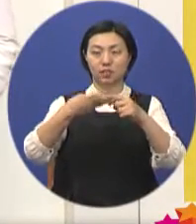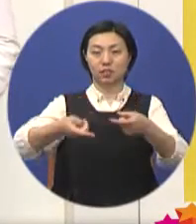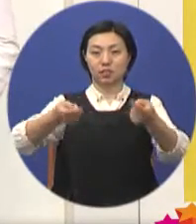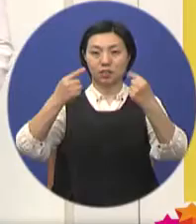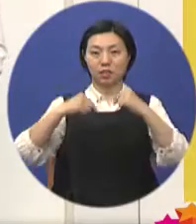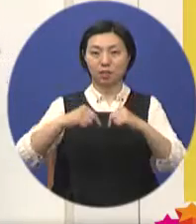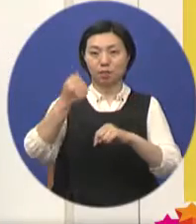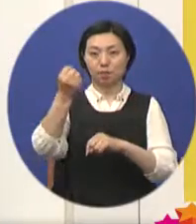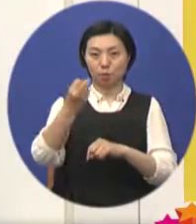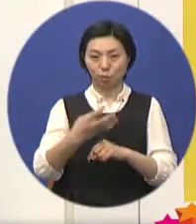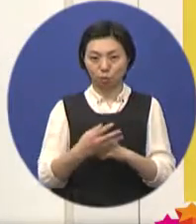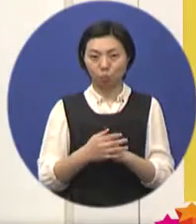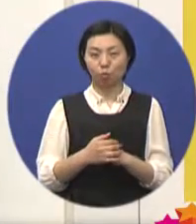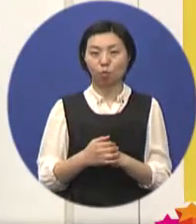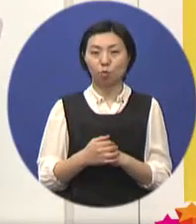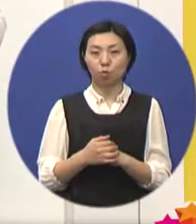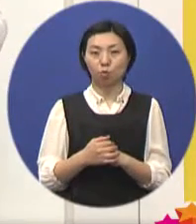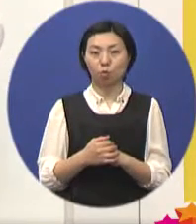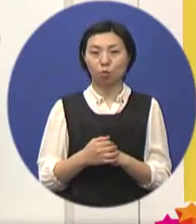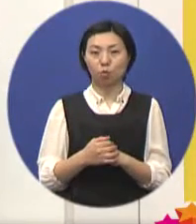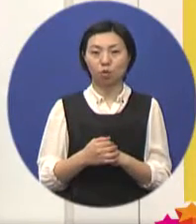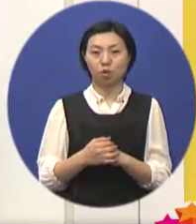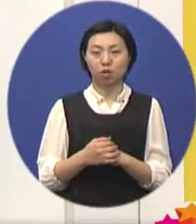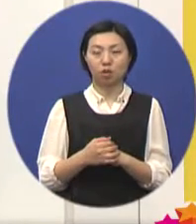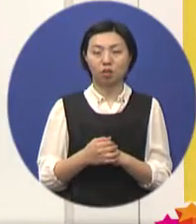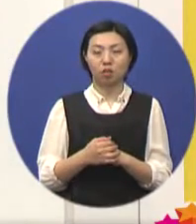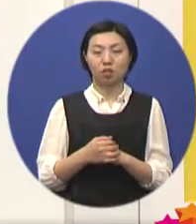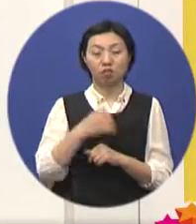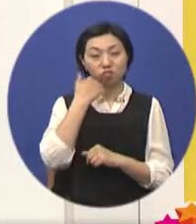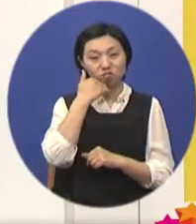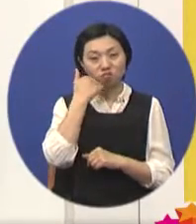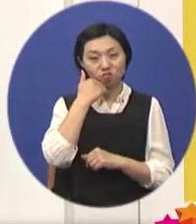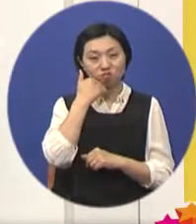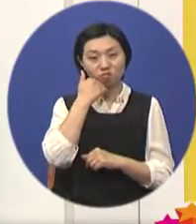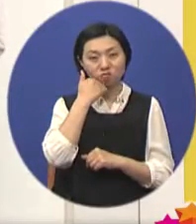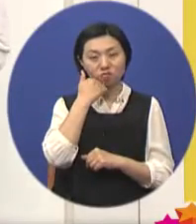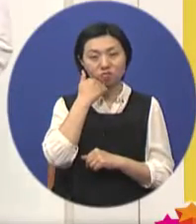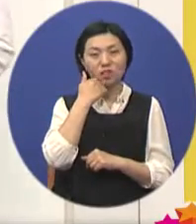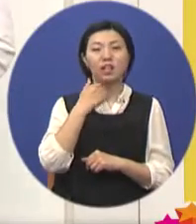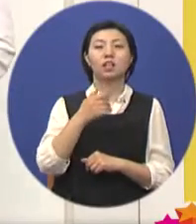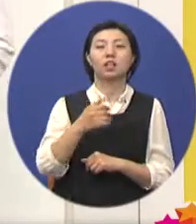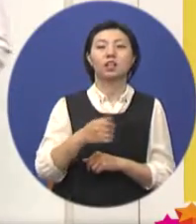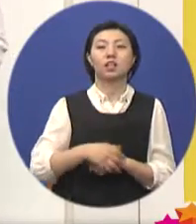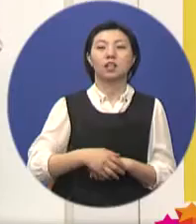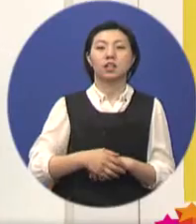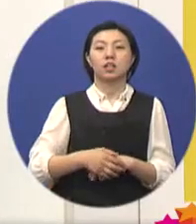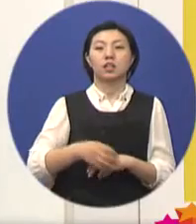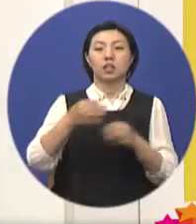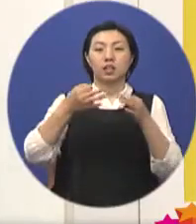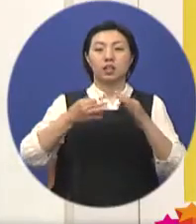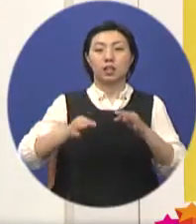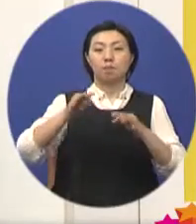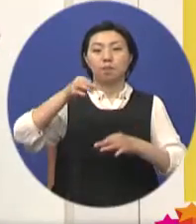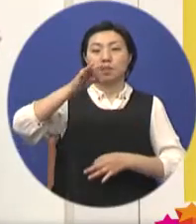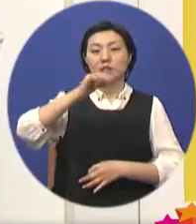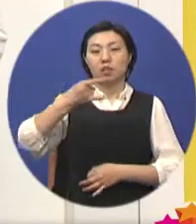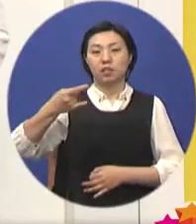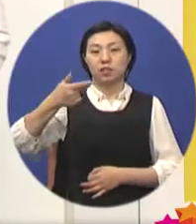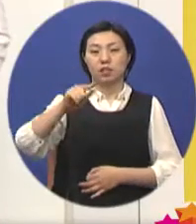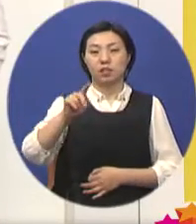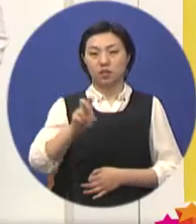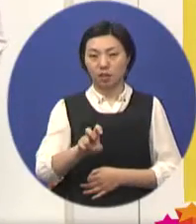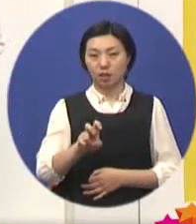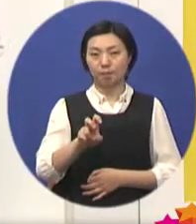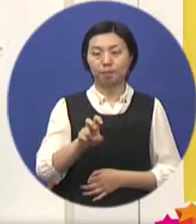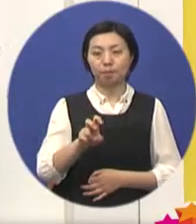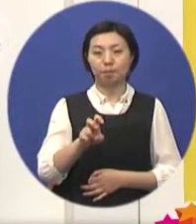참가번호 오늘 만만치 않았어요. 그러니까요. 누구실까요? 인기상입니다. 네, 김은암님 축하합니다.